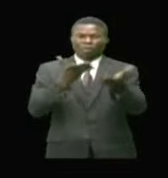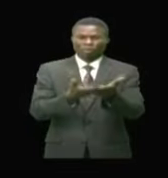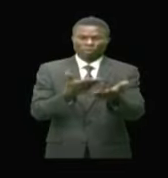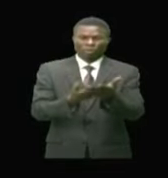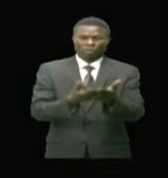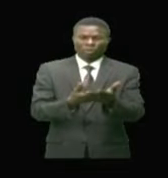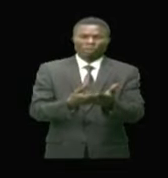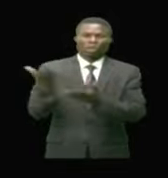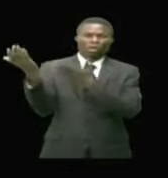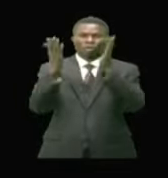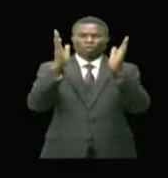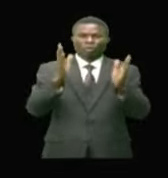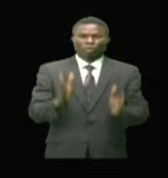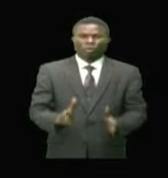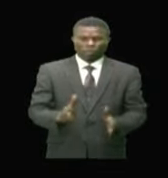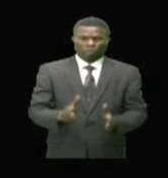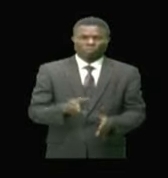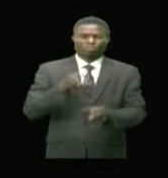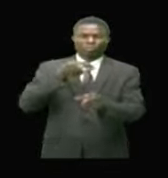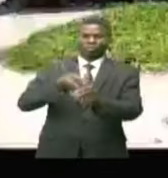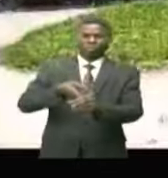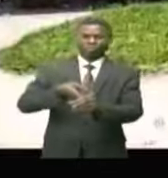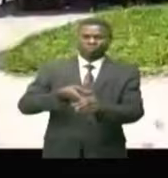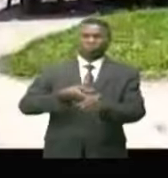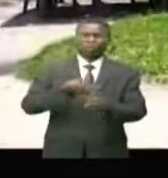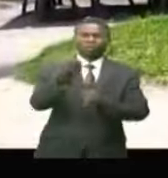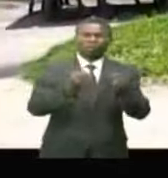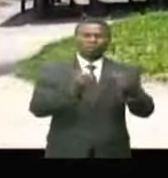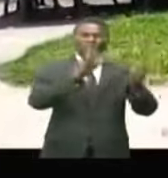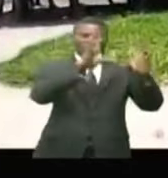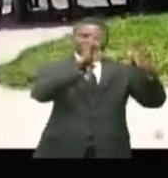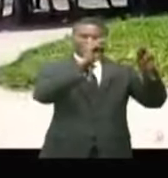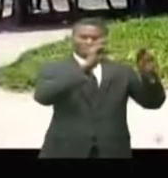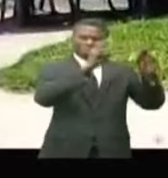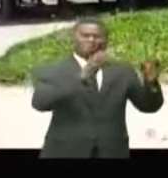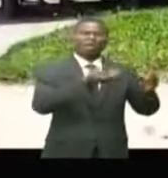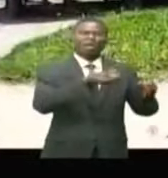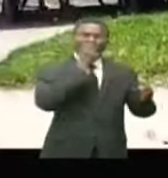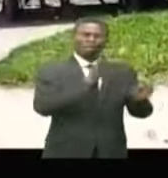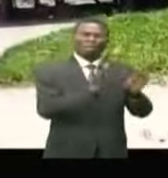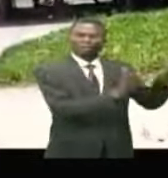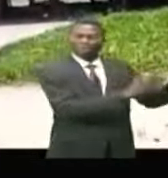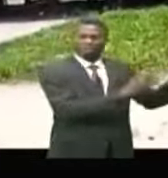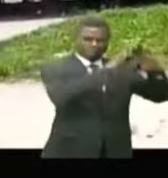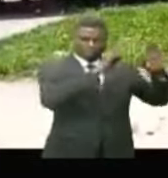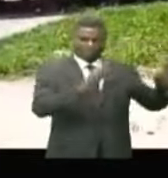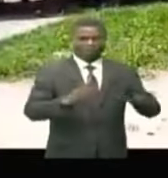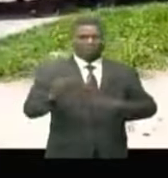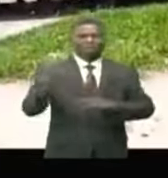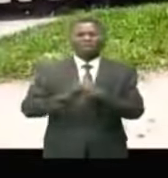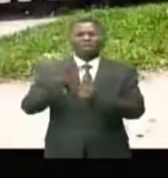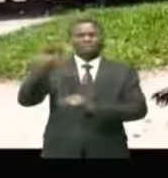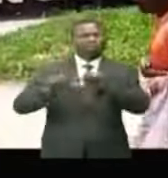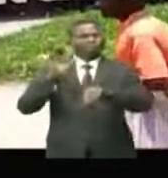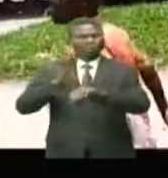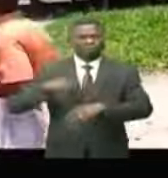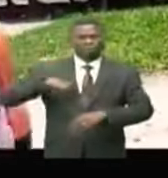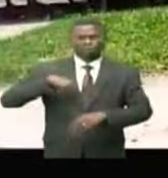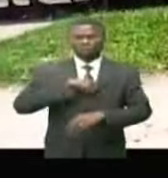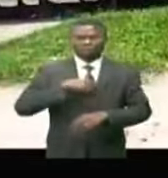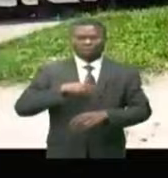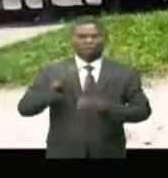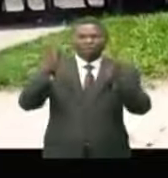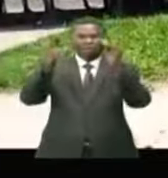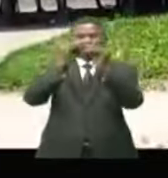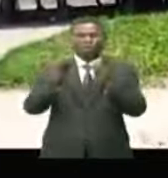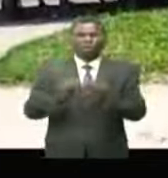aux commerçants de carburant à installer leurs dépôts loin des habitations pour éviter que le pire n'arrive. Le bilan fait